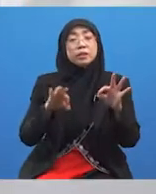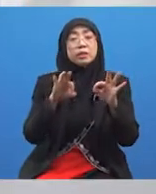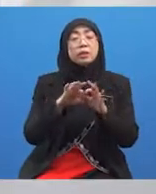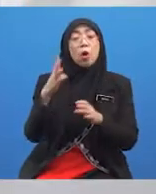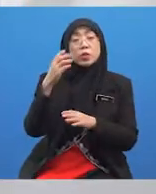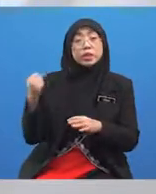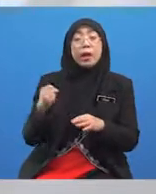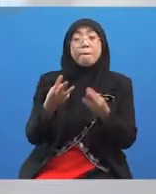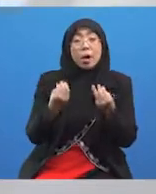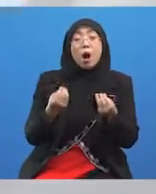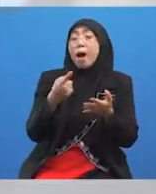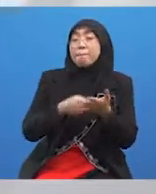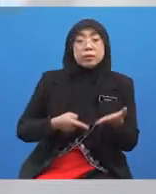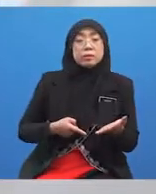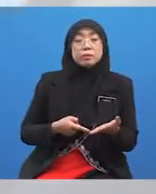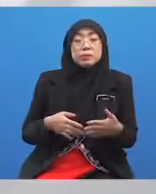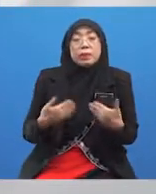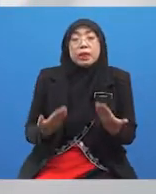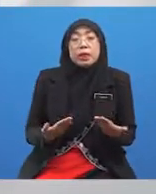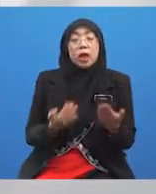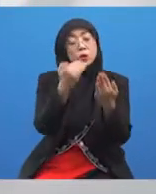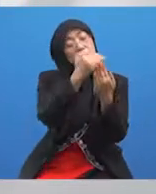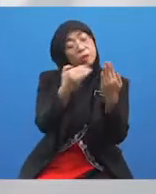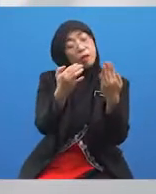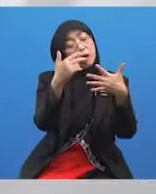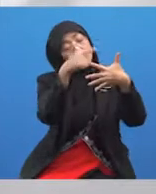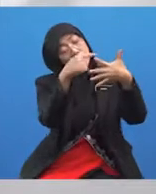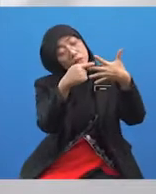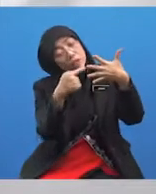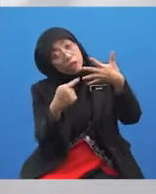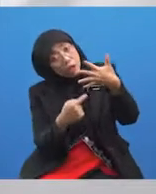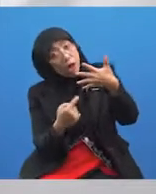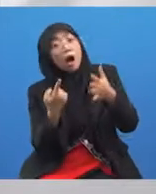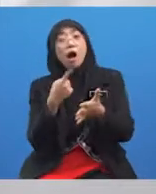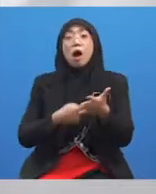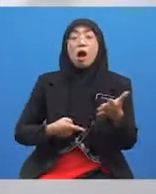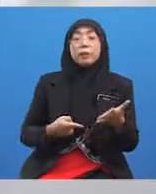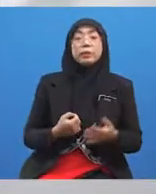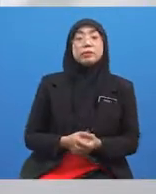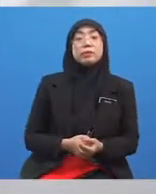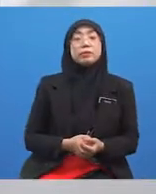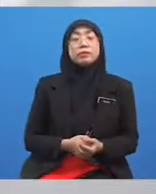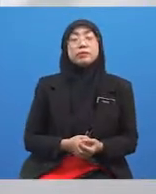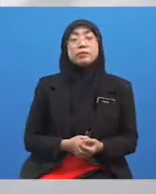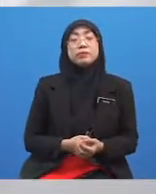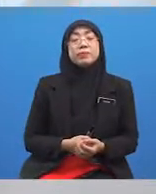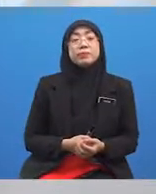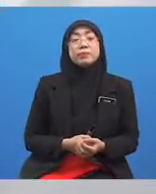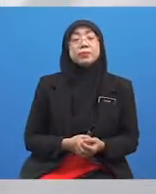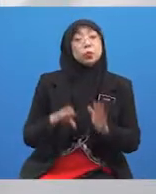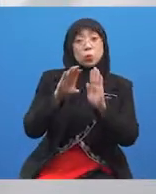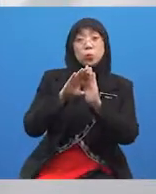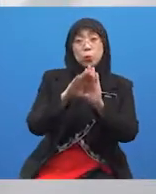Syarikat menghuraikan atau menyenaraikan ciri-ciri bahan dan kuantiti yang diperlukan dengan tepat.